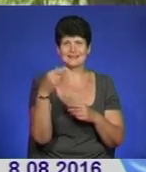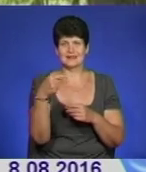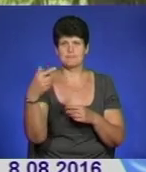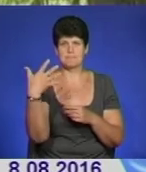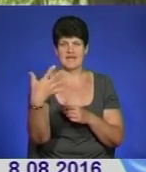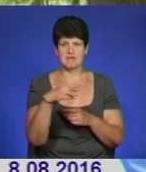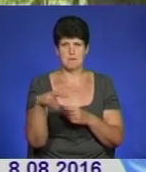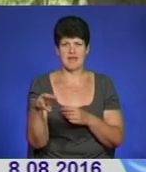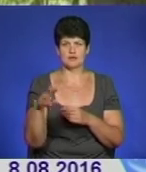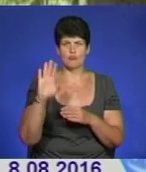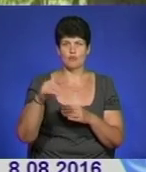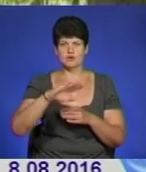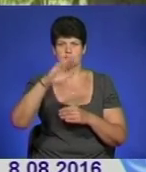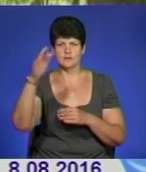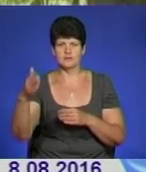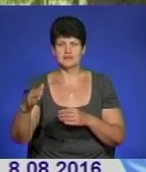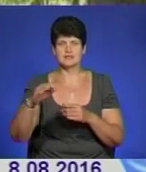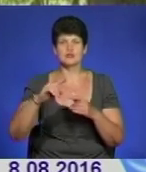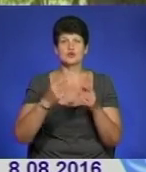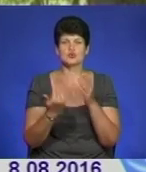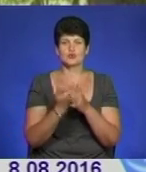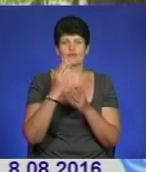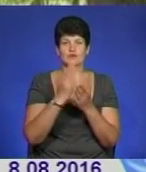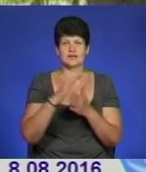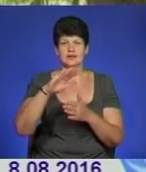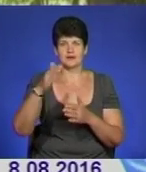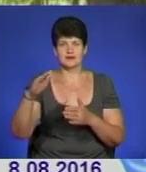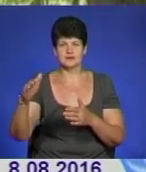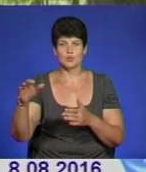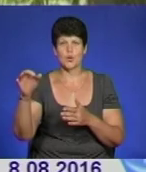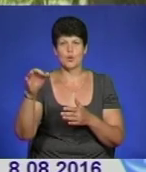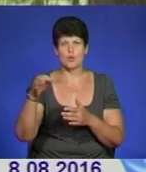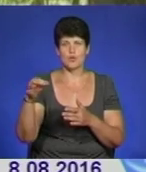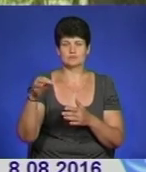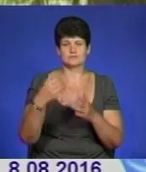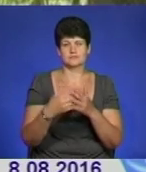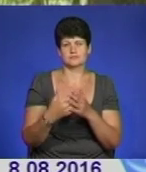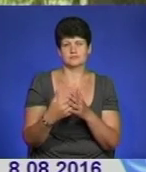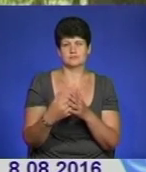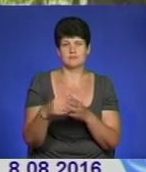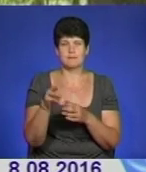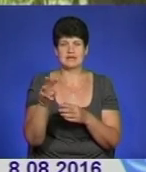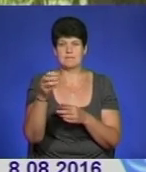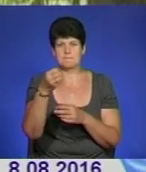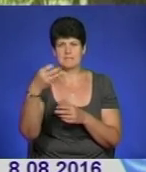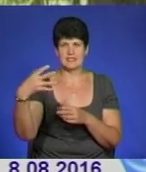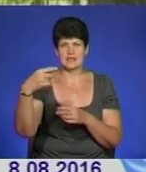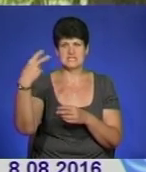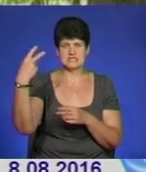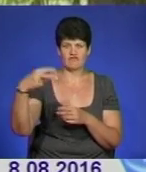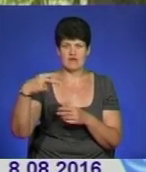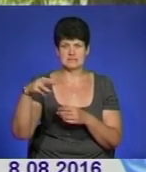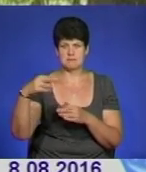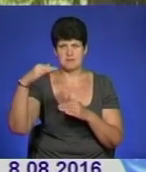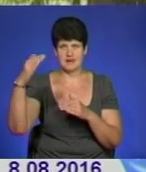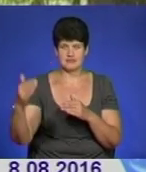5 метрів. Потім йде далі каскад в озеро, десь метрів 15-20, і